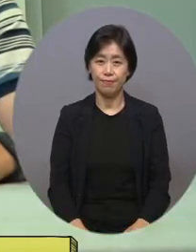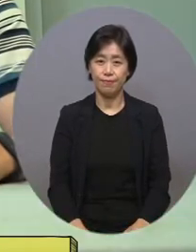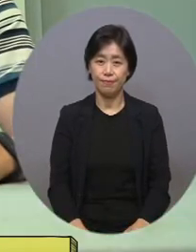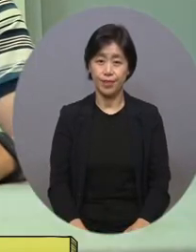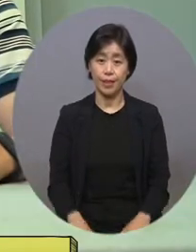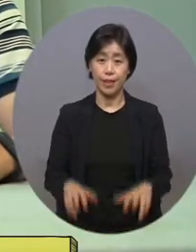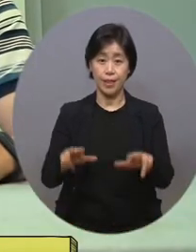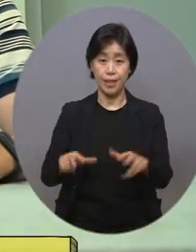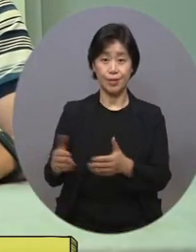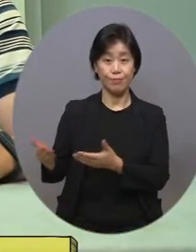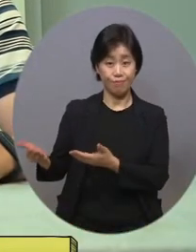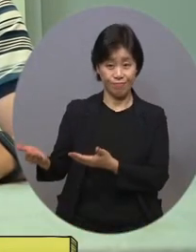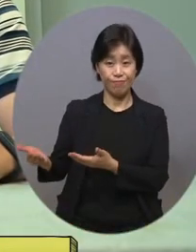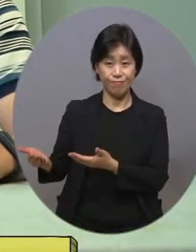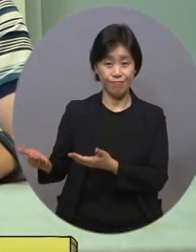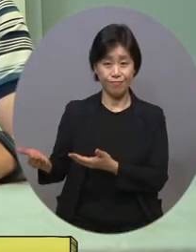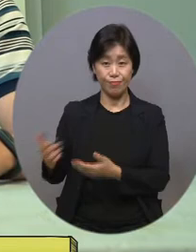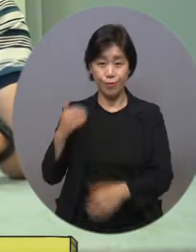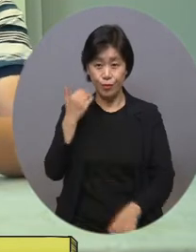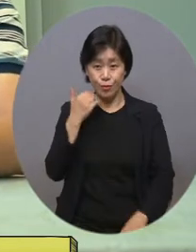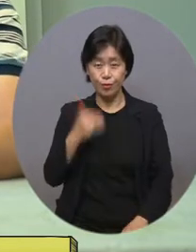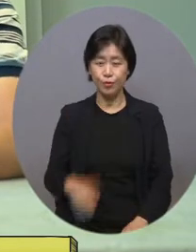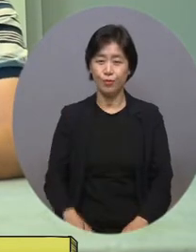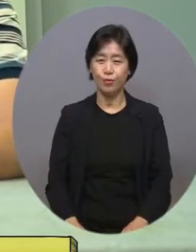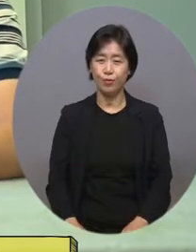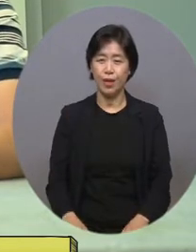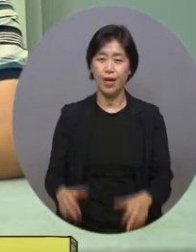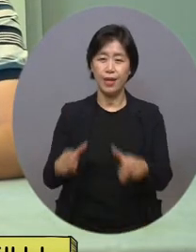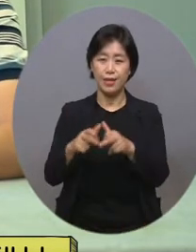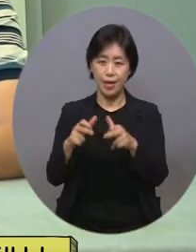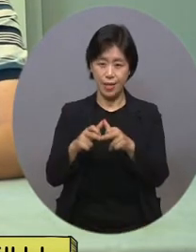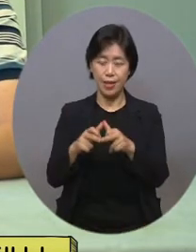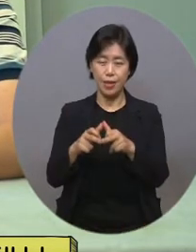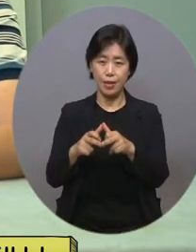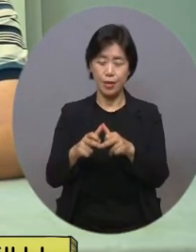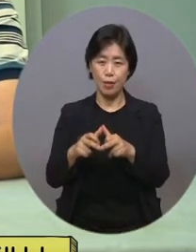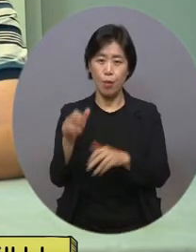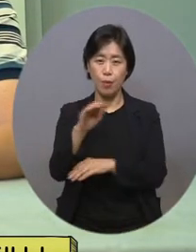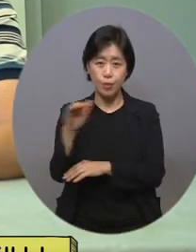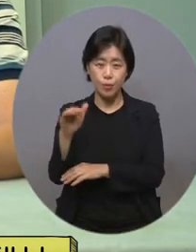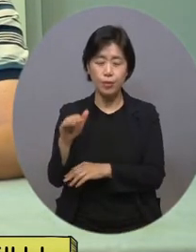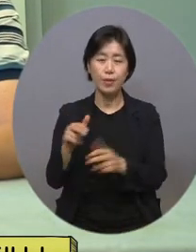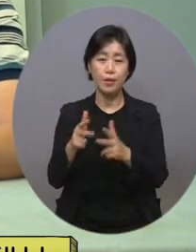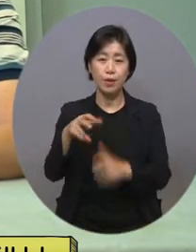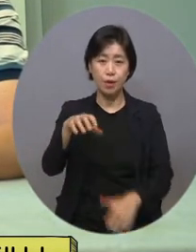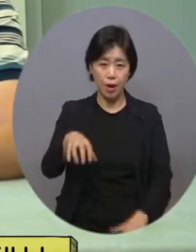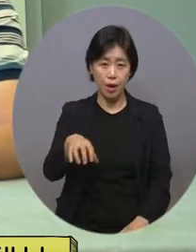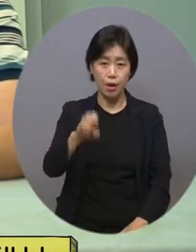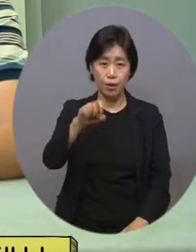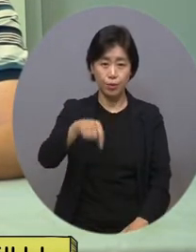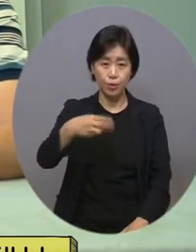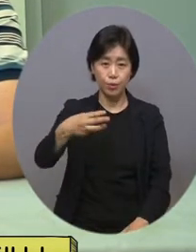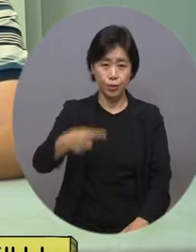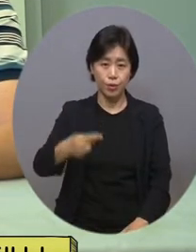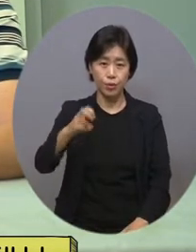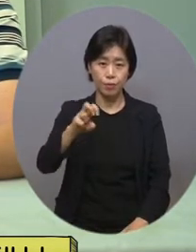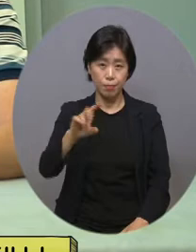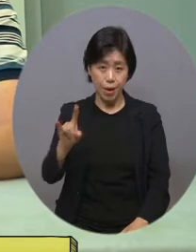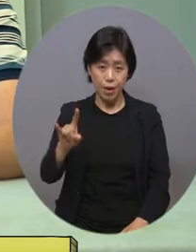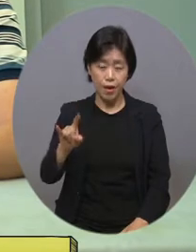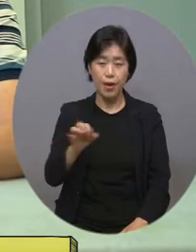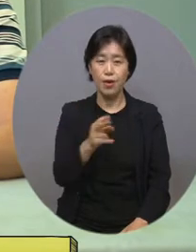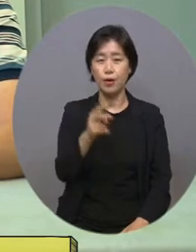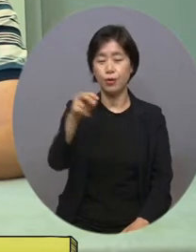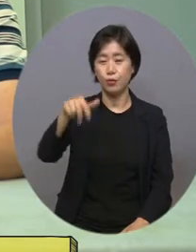지금 제 옆에는 컨소시엄형 장애인 표준사업장인 여기 푸름의 여주팜이 어떻게 운영되고 있는지에